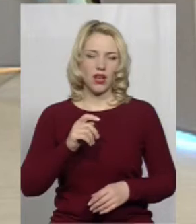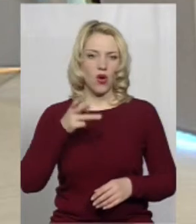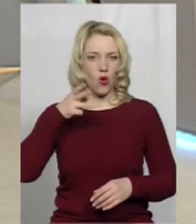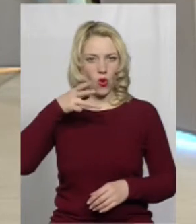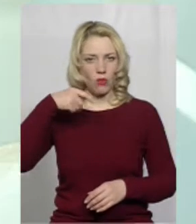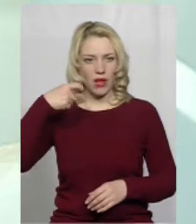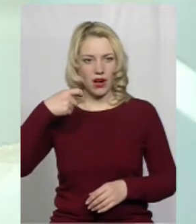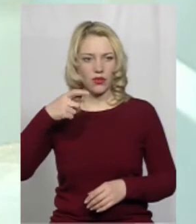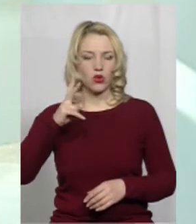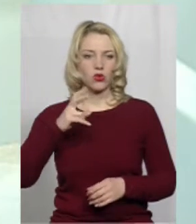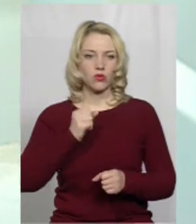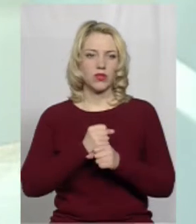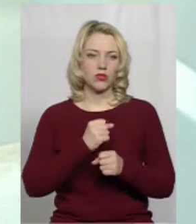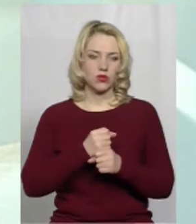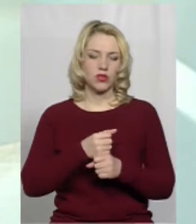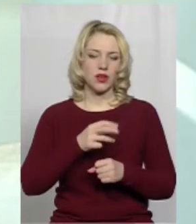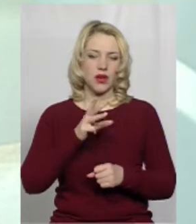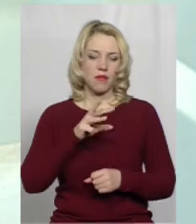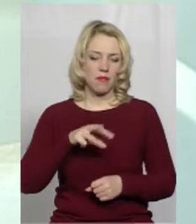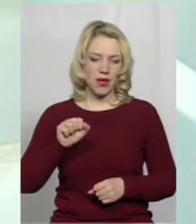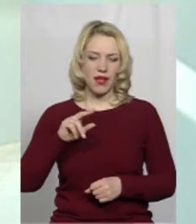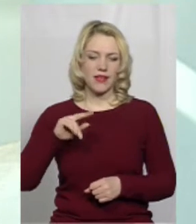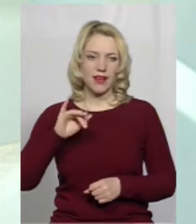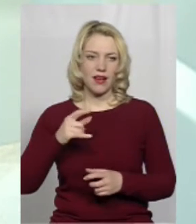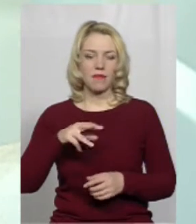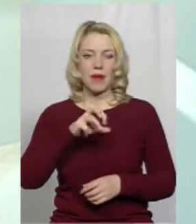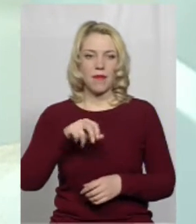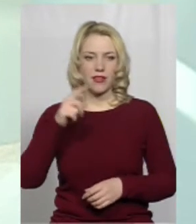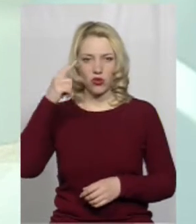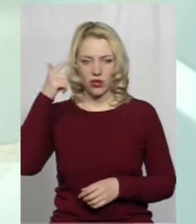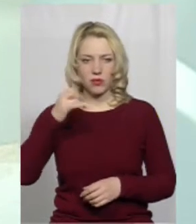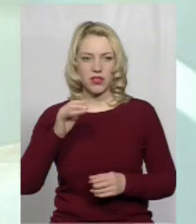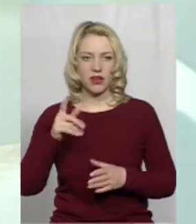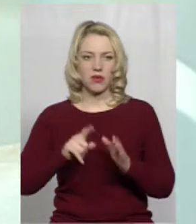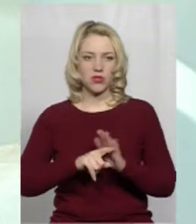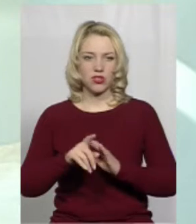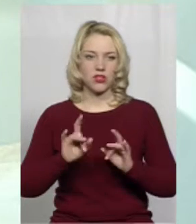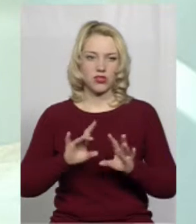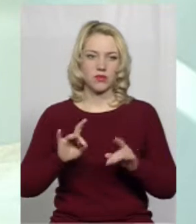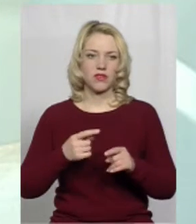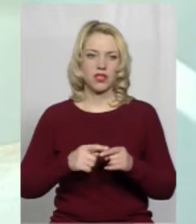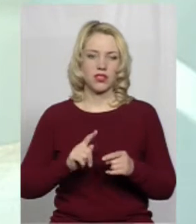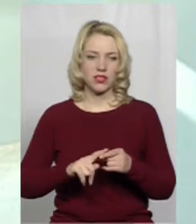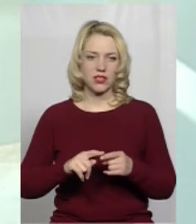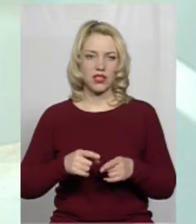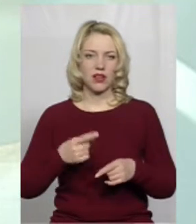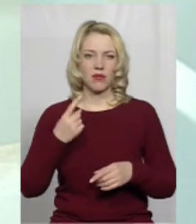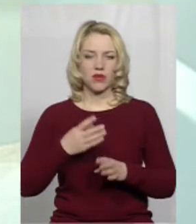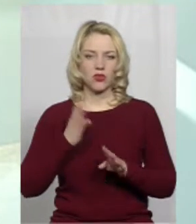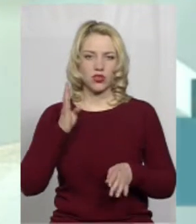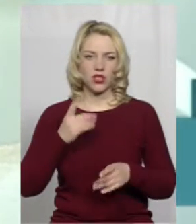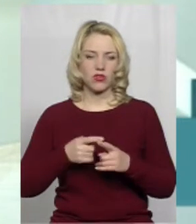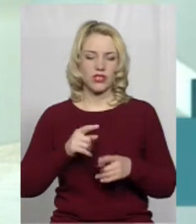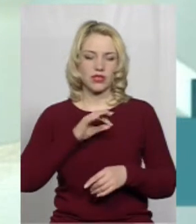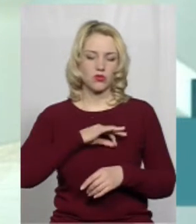такі, які працюють в медіа, дійсно. Тому що медіаграмотність, це якраз так, як ви почали розповідати, це в першу чергу